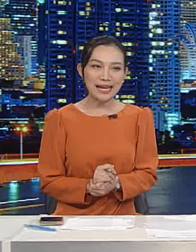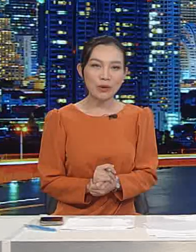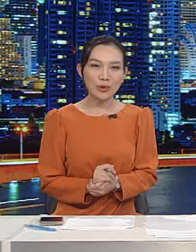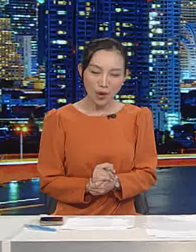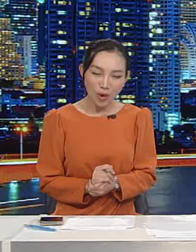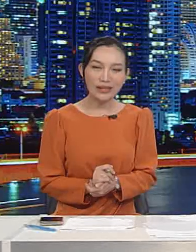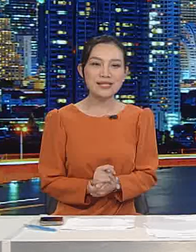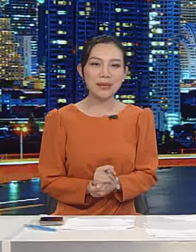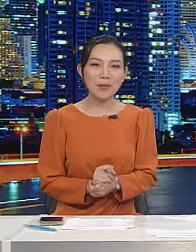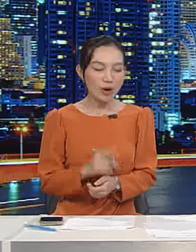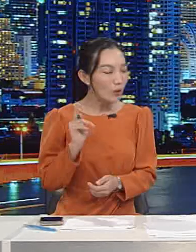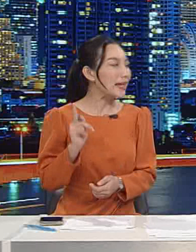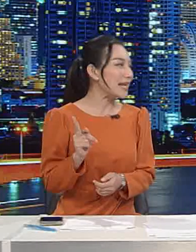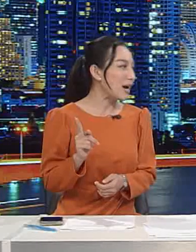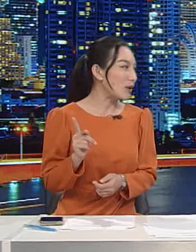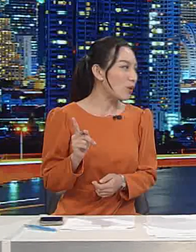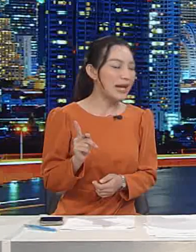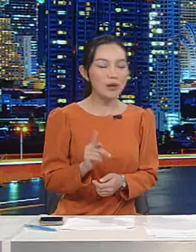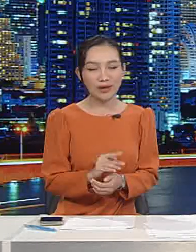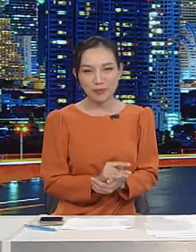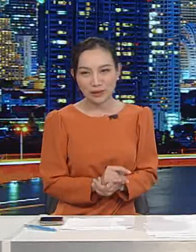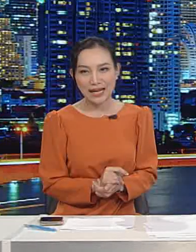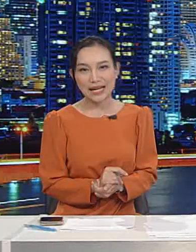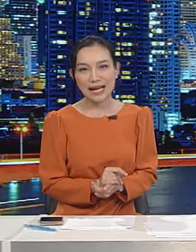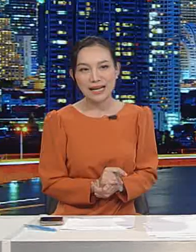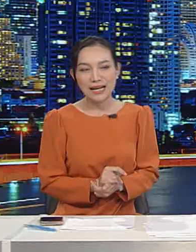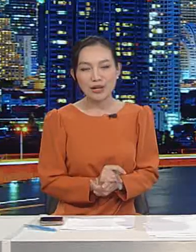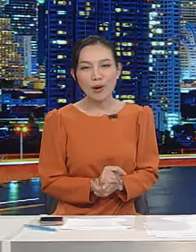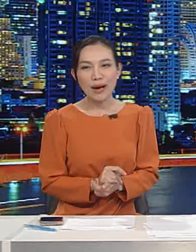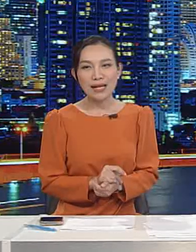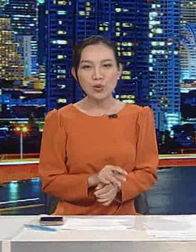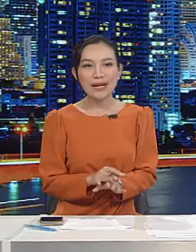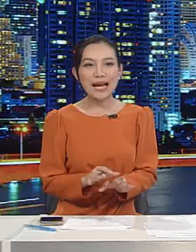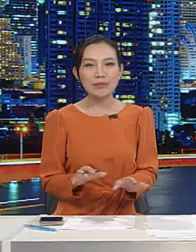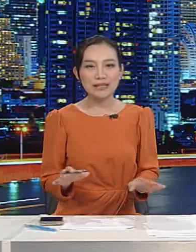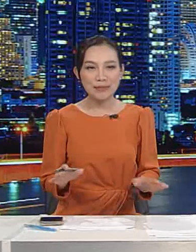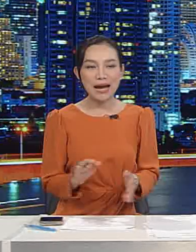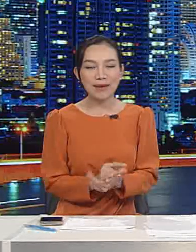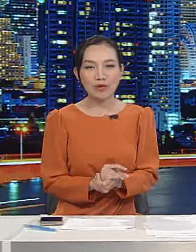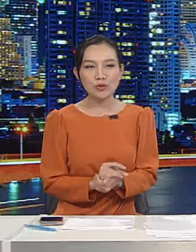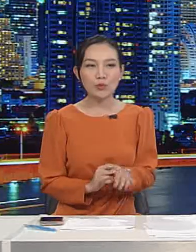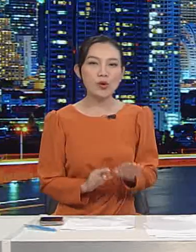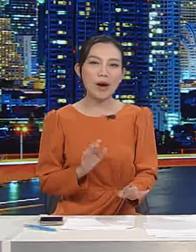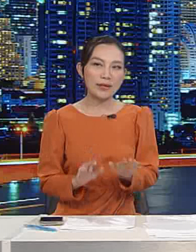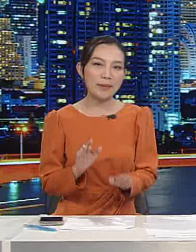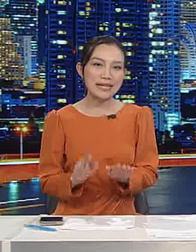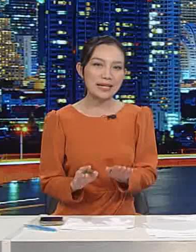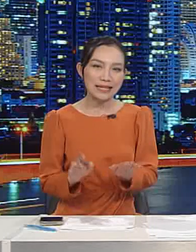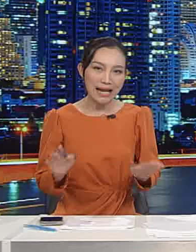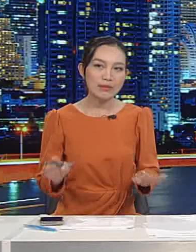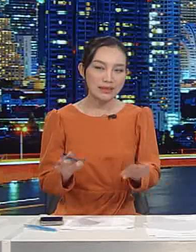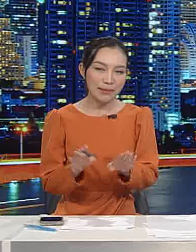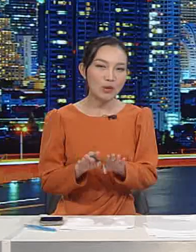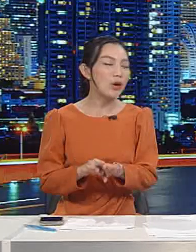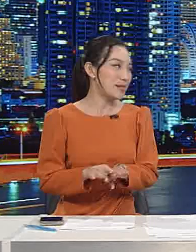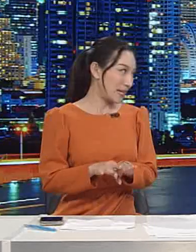หลายๆคนรอคอยและจับตามองก็คือวันนั้นแหละวันบวชนายกรัฐมนตรีนะคะต้องบอกว่าช่วงการเมืองที่ผ่านมาคุณผู้ชมด้วยความที่ไม่นิ่ง